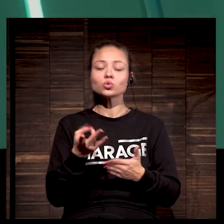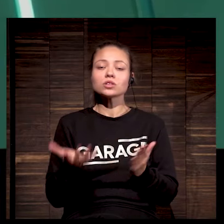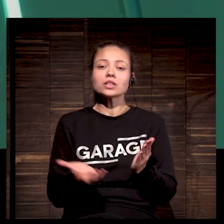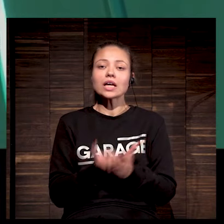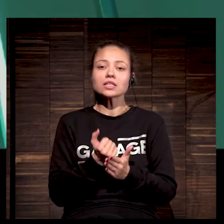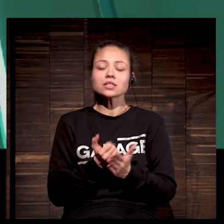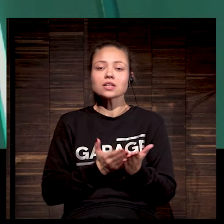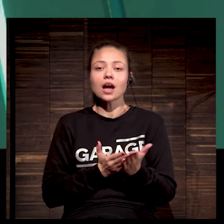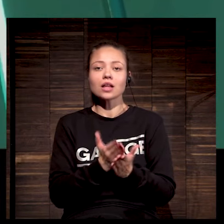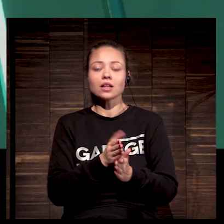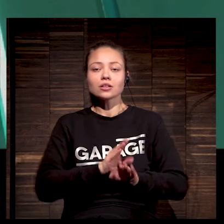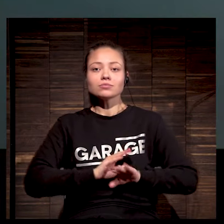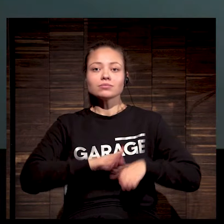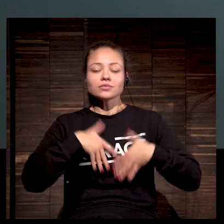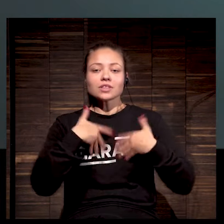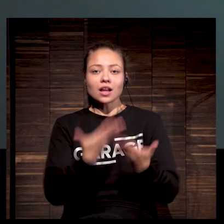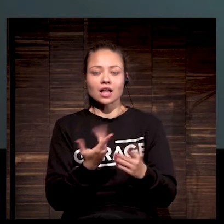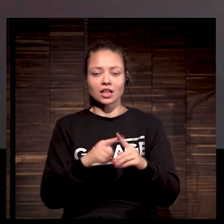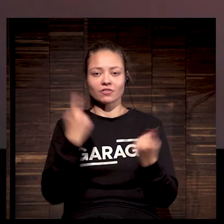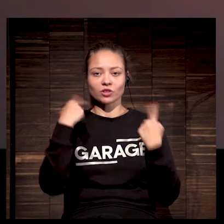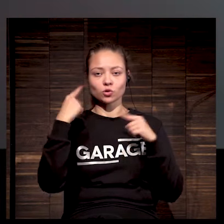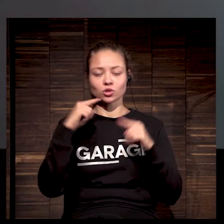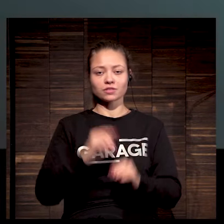трансляции этого творчество